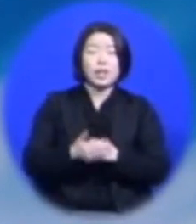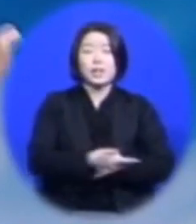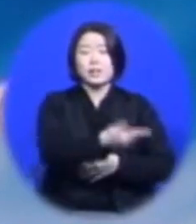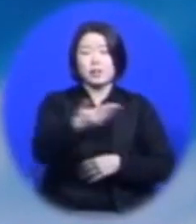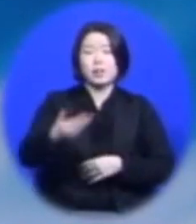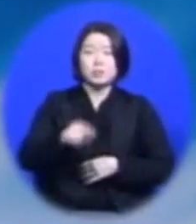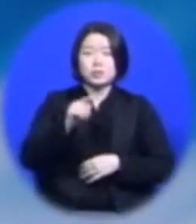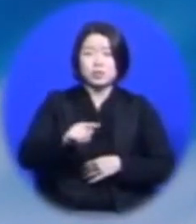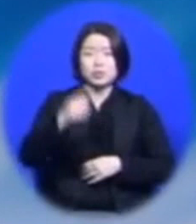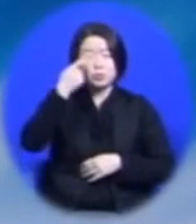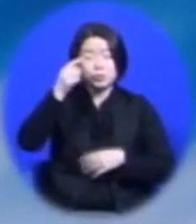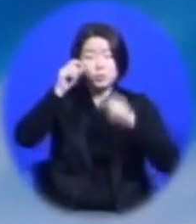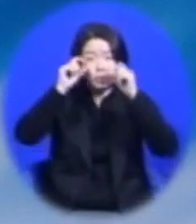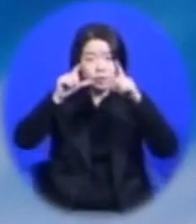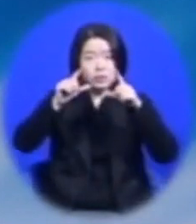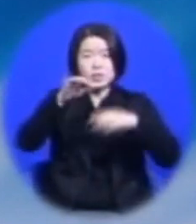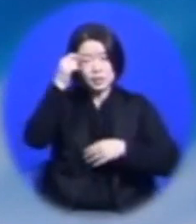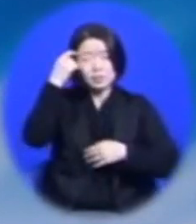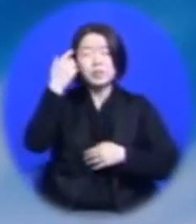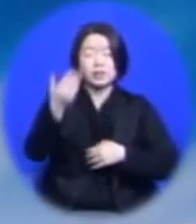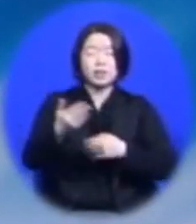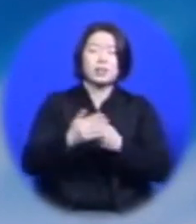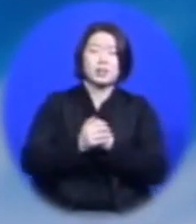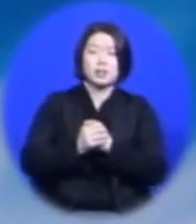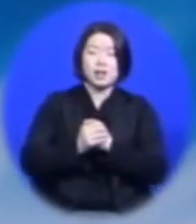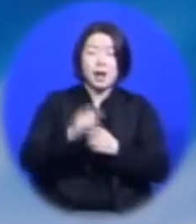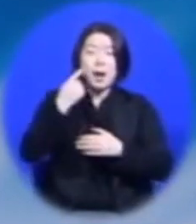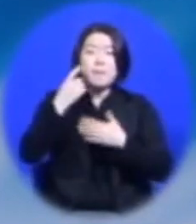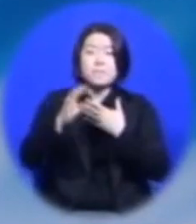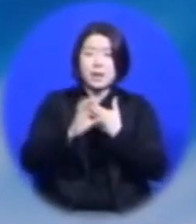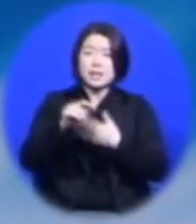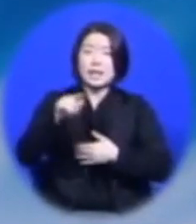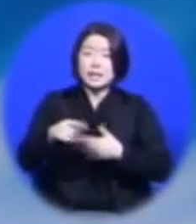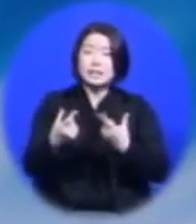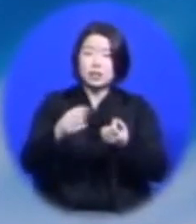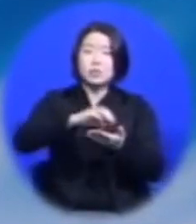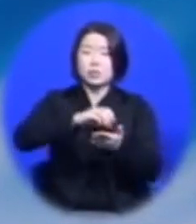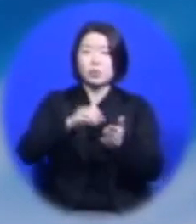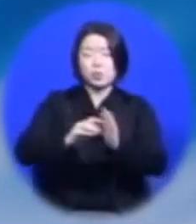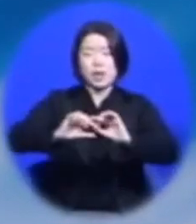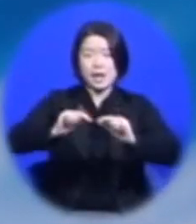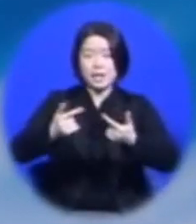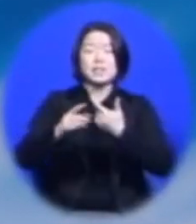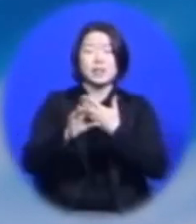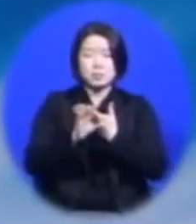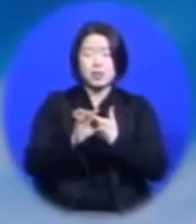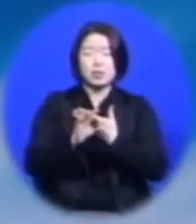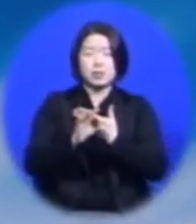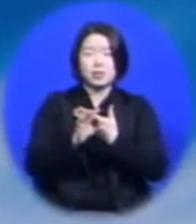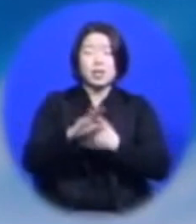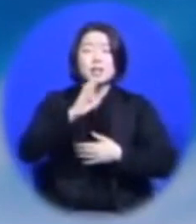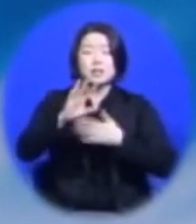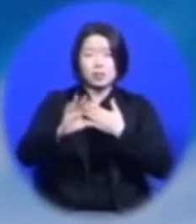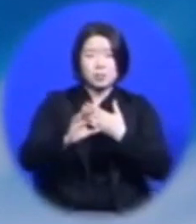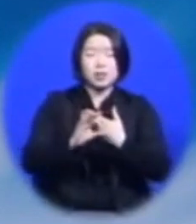여러분은 그 눈이 뜨이셨나요? 만약에 아직도 그런 정도가 아니라면